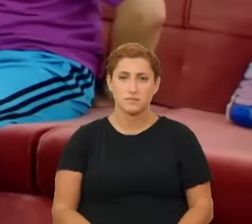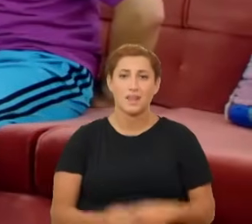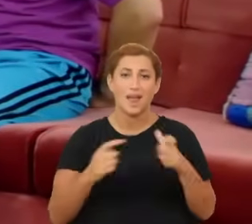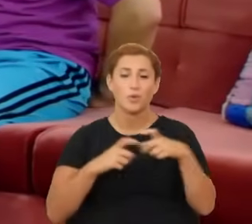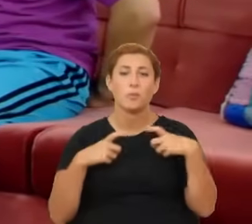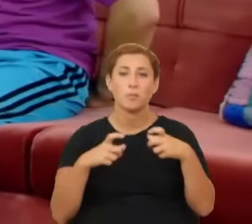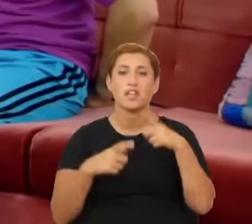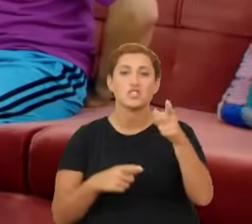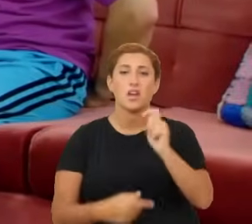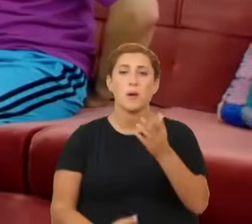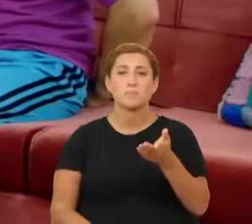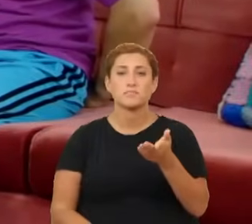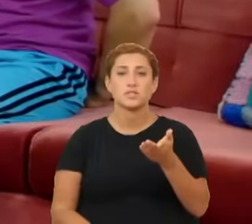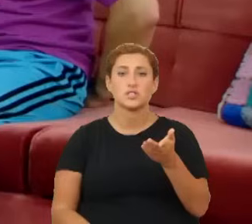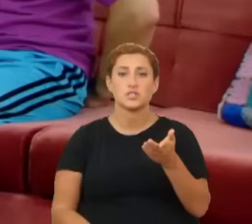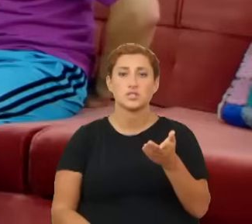Ergun Plak şey yapmış da.